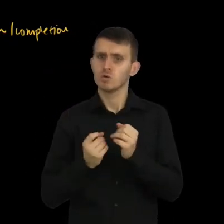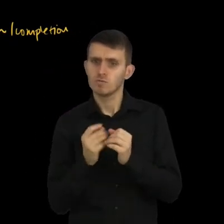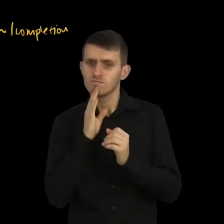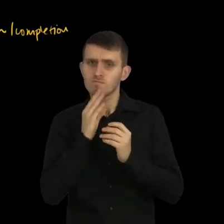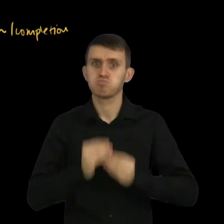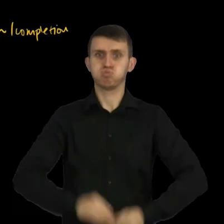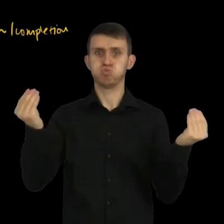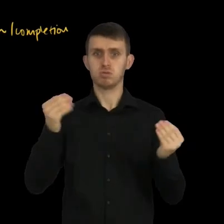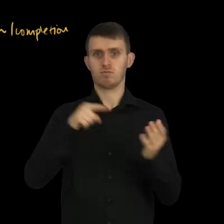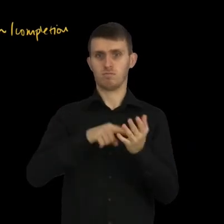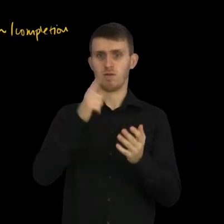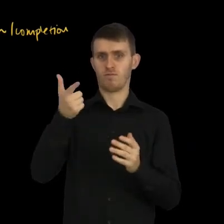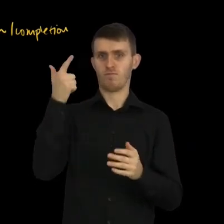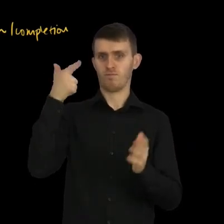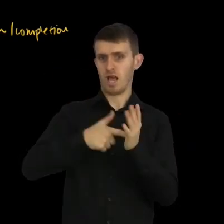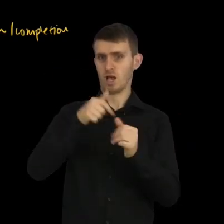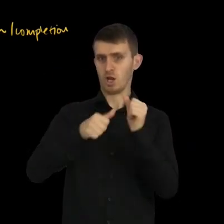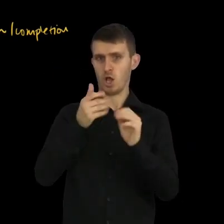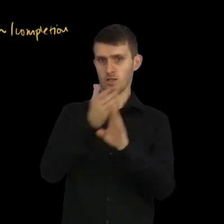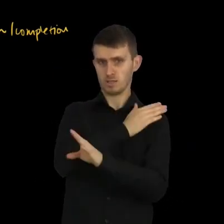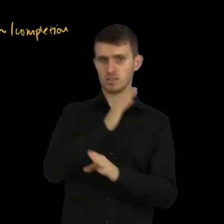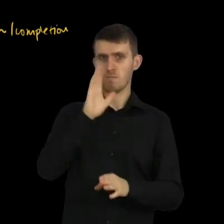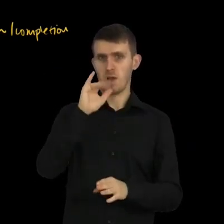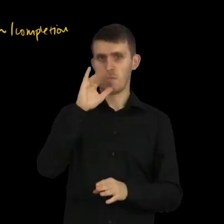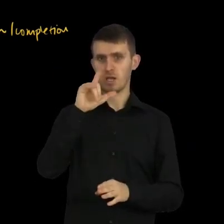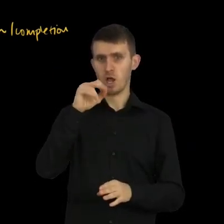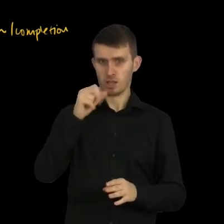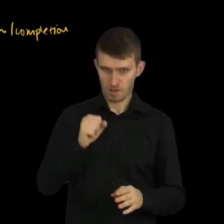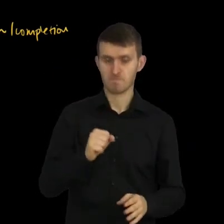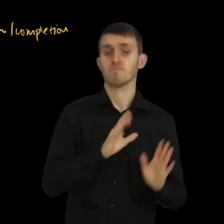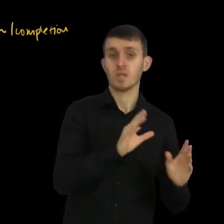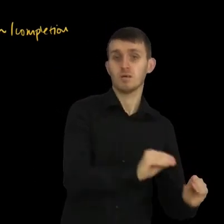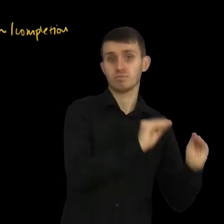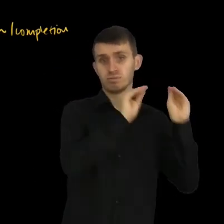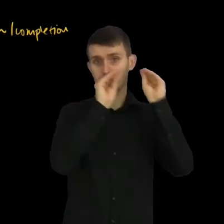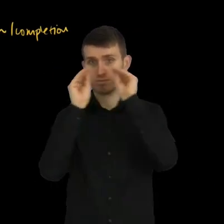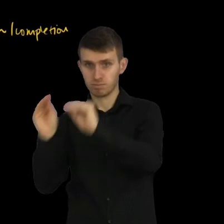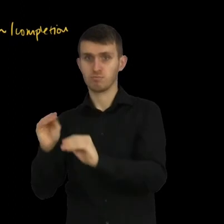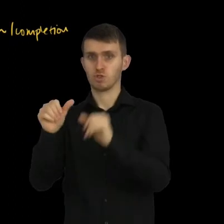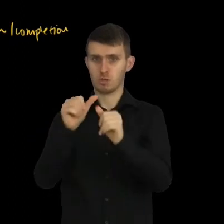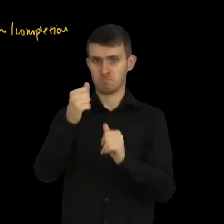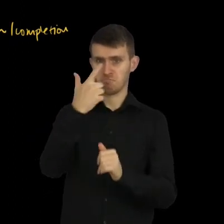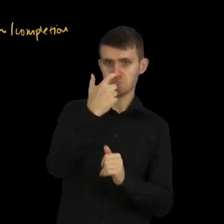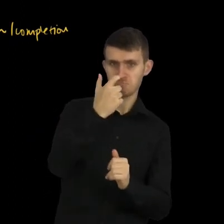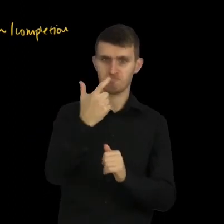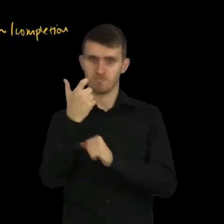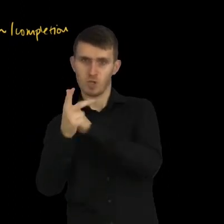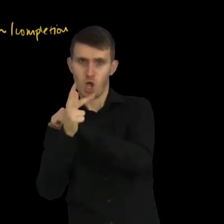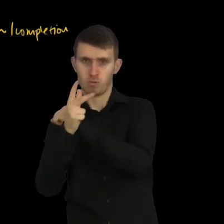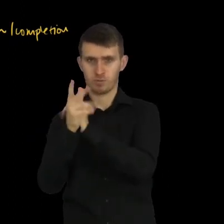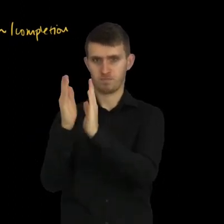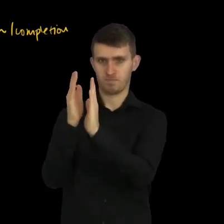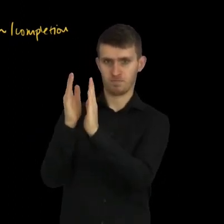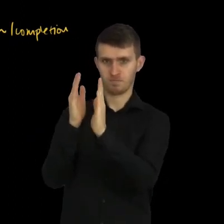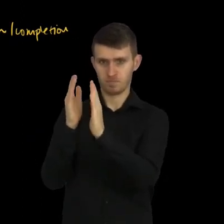algebry miał miejsce w babilonii 2000 lat przed naszą erą teraz przeskoczymy do trzeciego wieku naszej ery